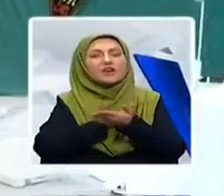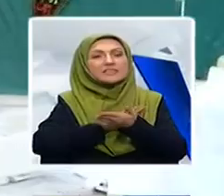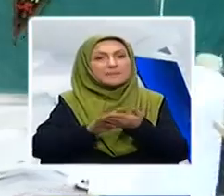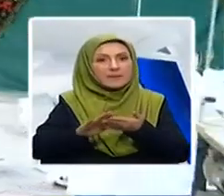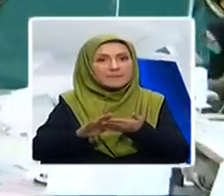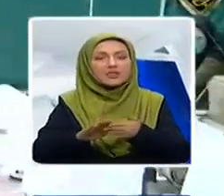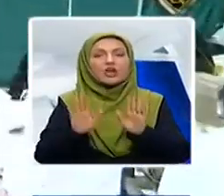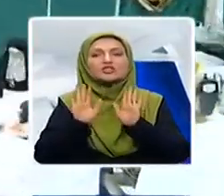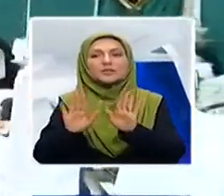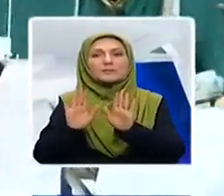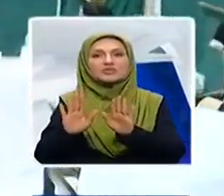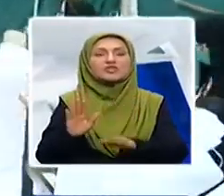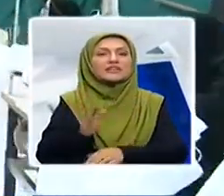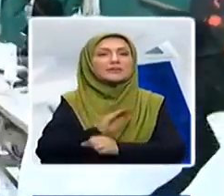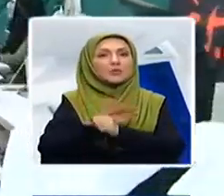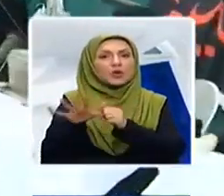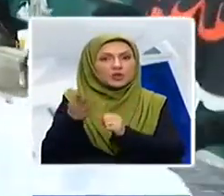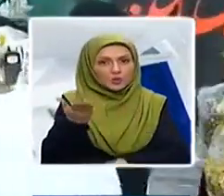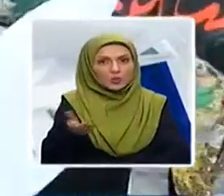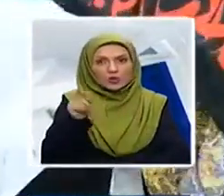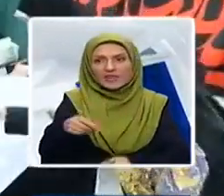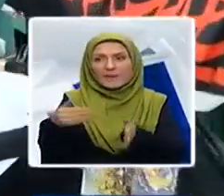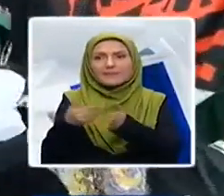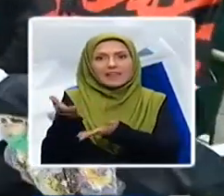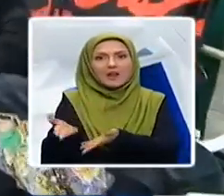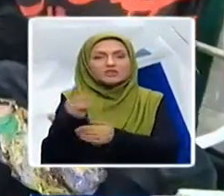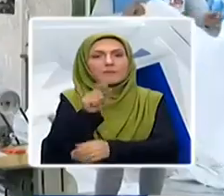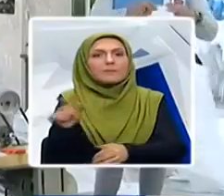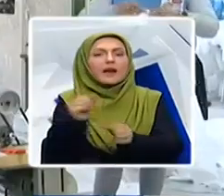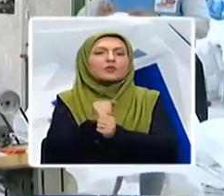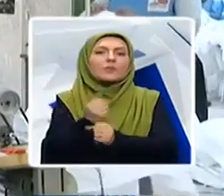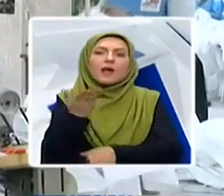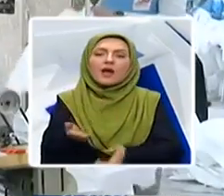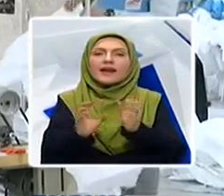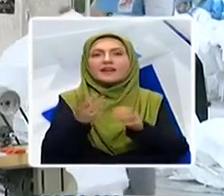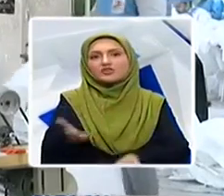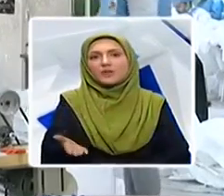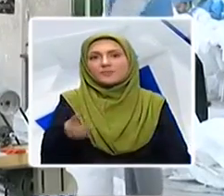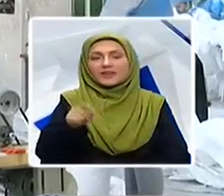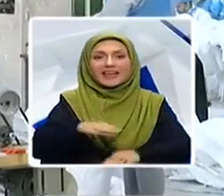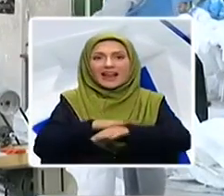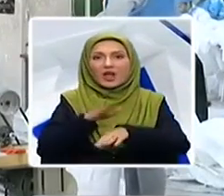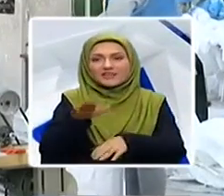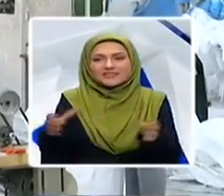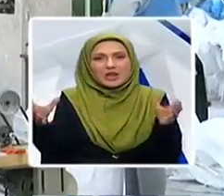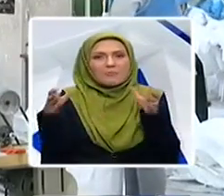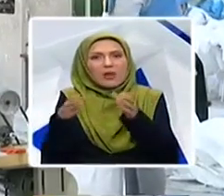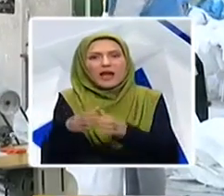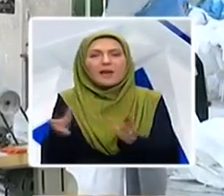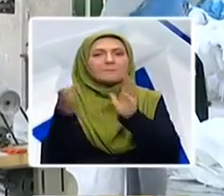با همت و تلاش همین گروه‌های جهادی و مردم تأمین میشه. این روزها حس با هم بودن و همین